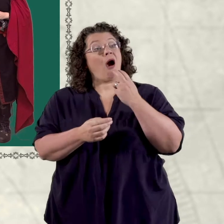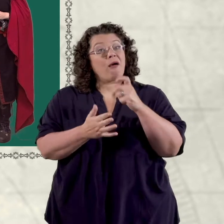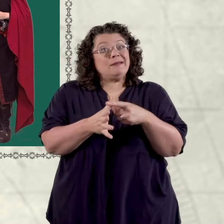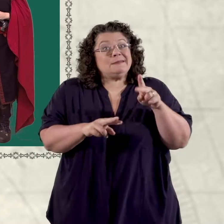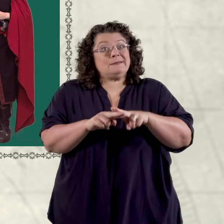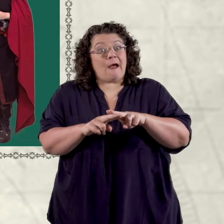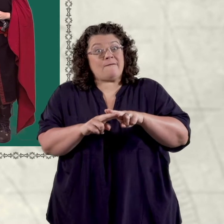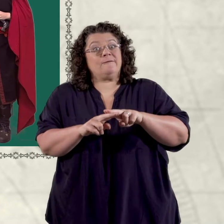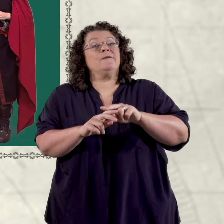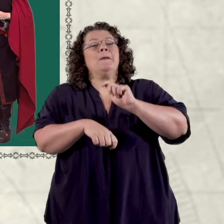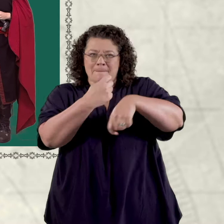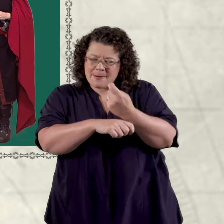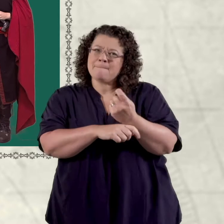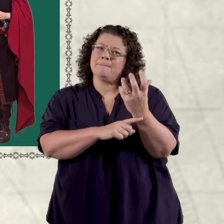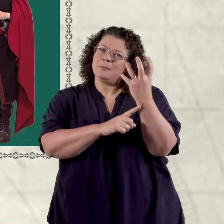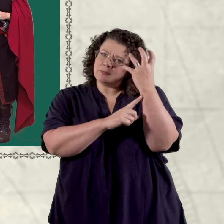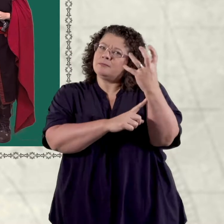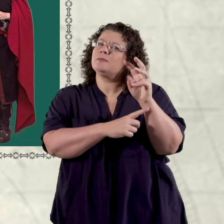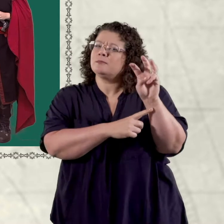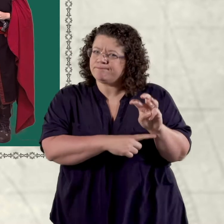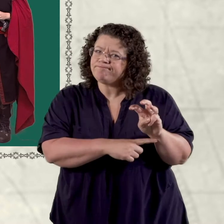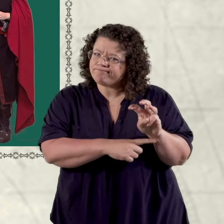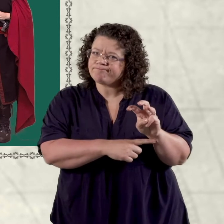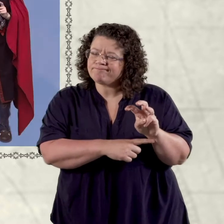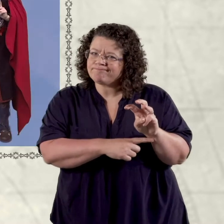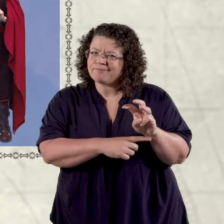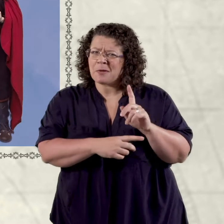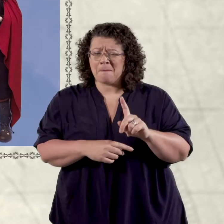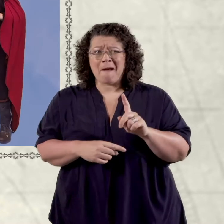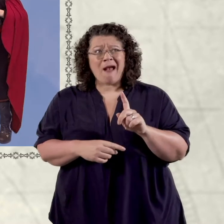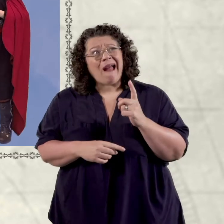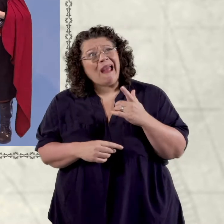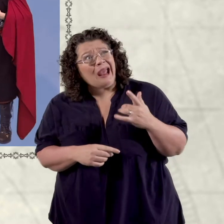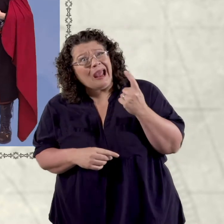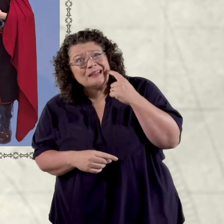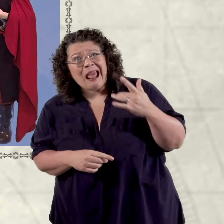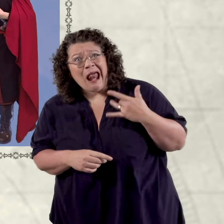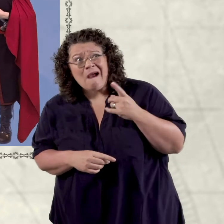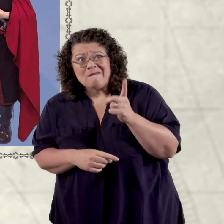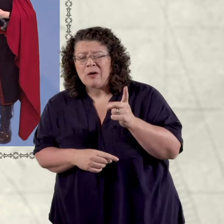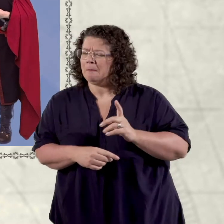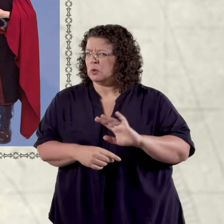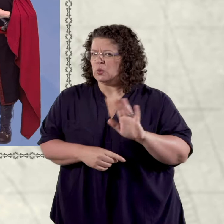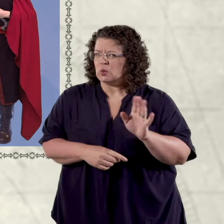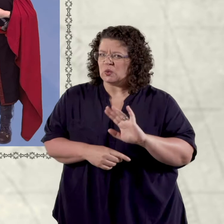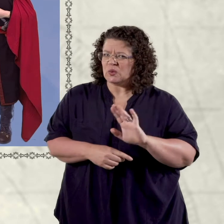Felly Uncle Daf oedd Tywysog Cymru. Harri'r trydydd, brenin